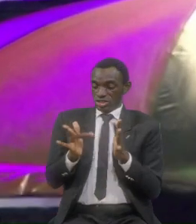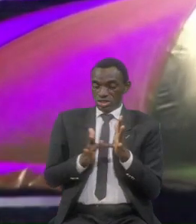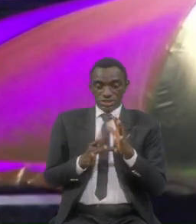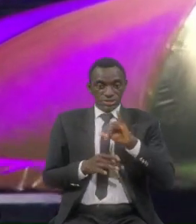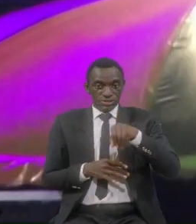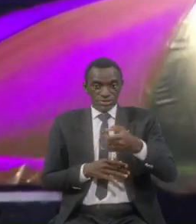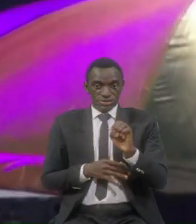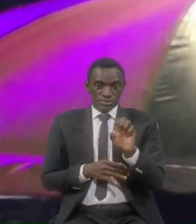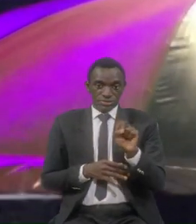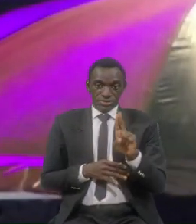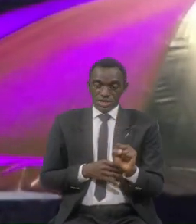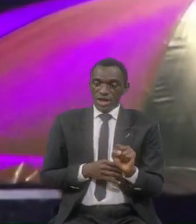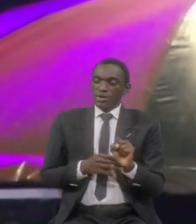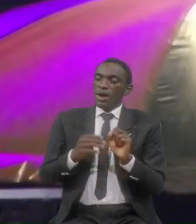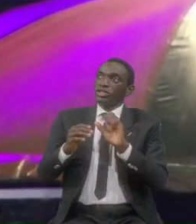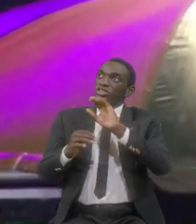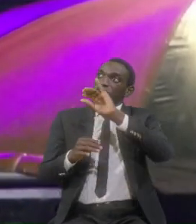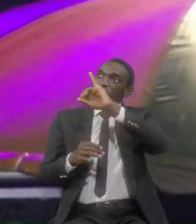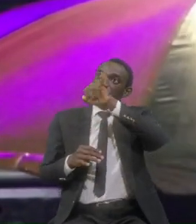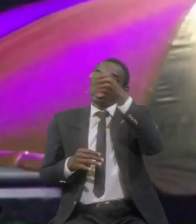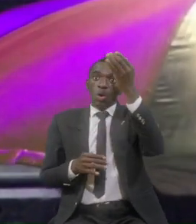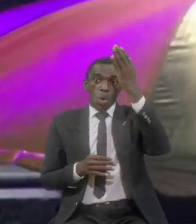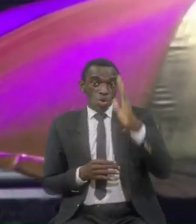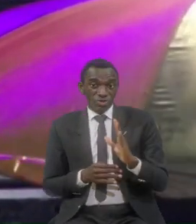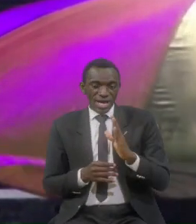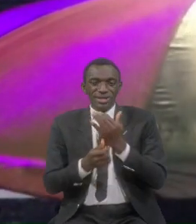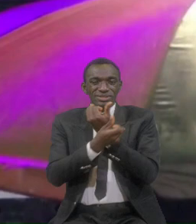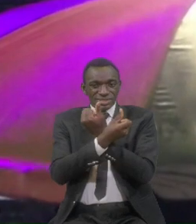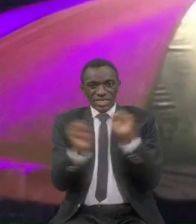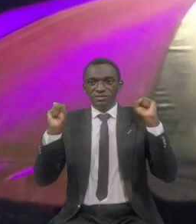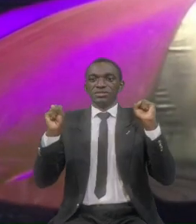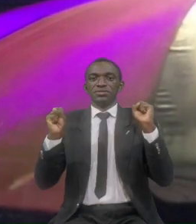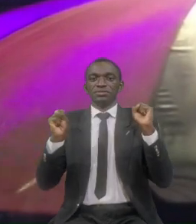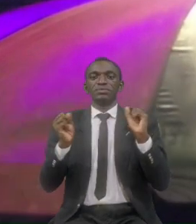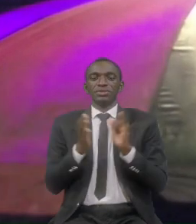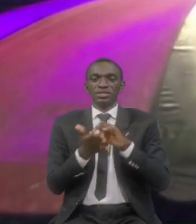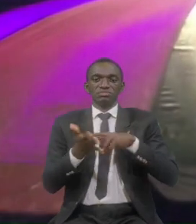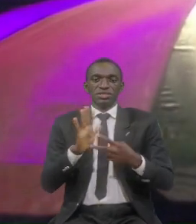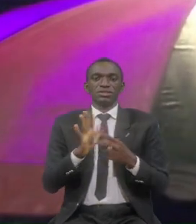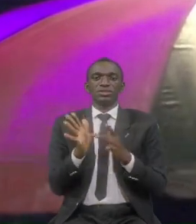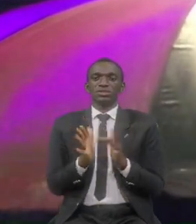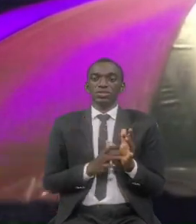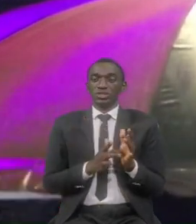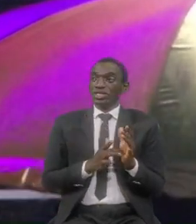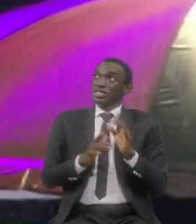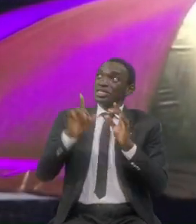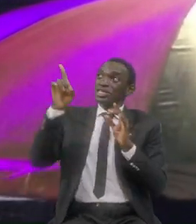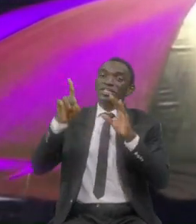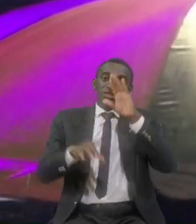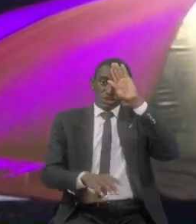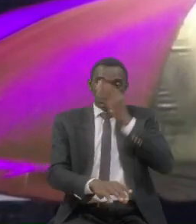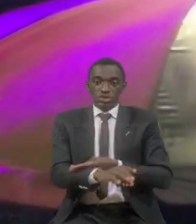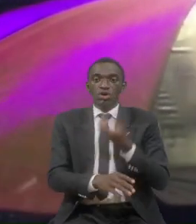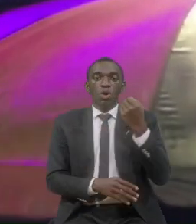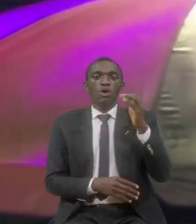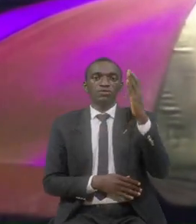sa pangalan ni Jesus, Ginoong makaluwas. The Son of God. Ang anak sa Dios. Is the one that has brought salvation. Ang usa ka tawo